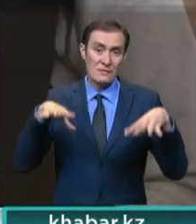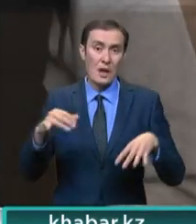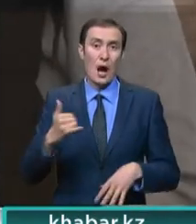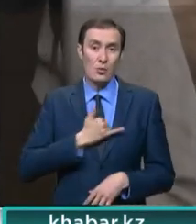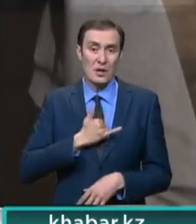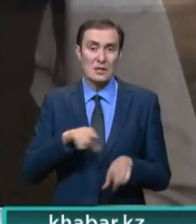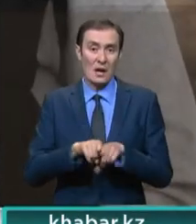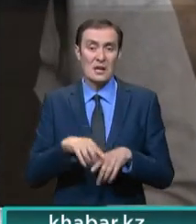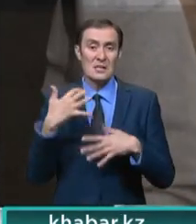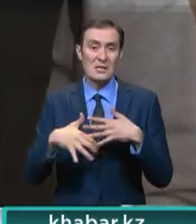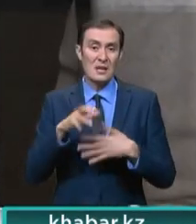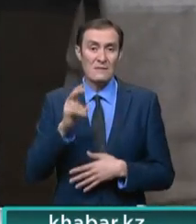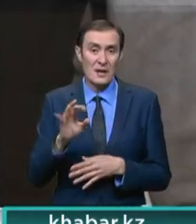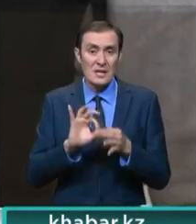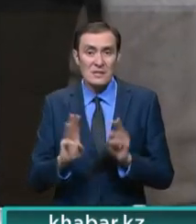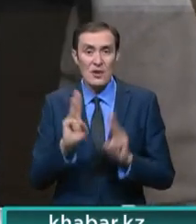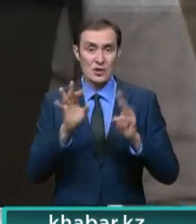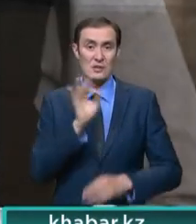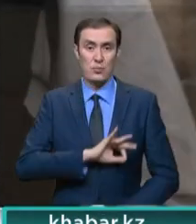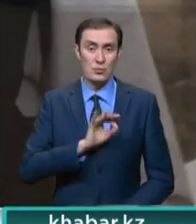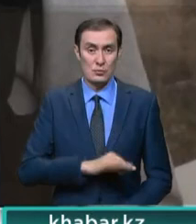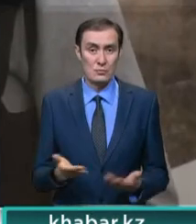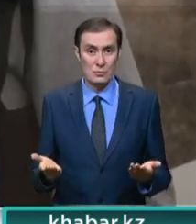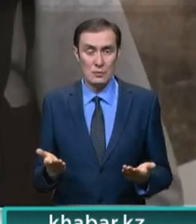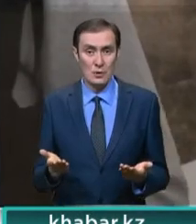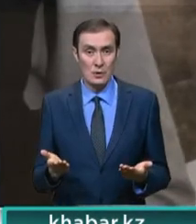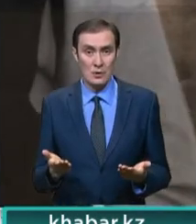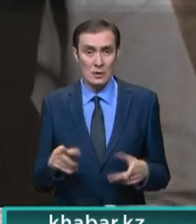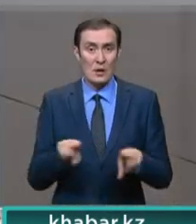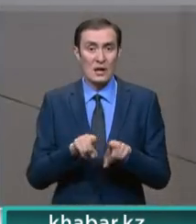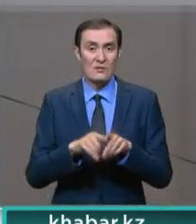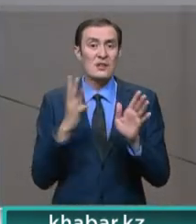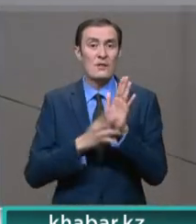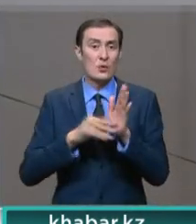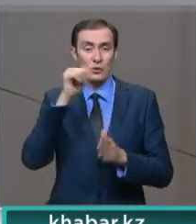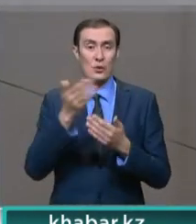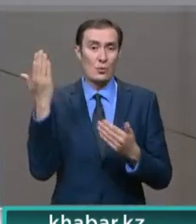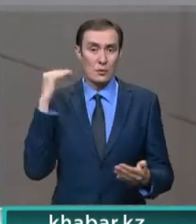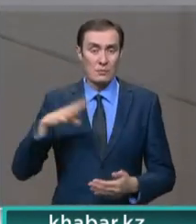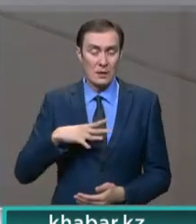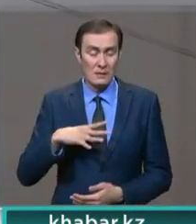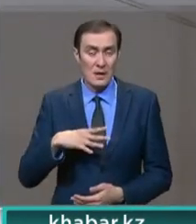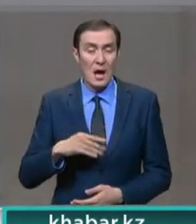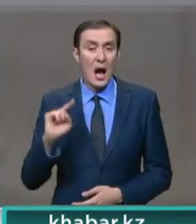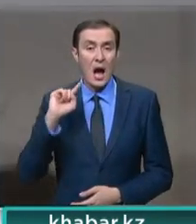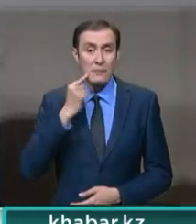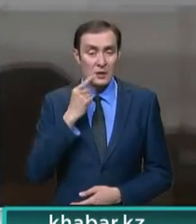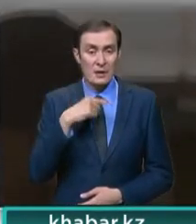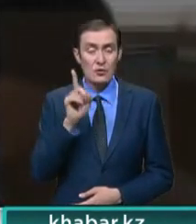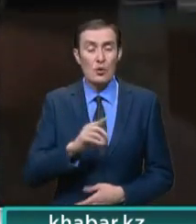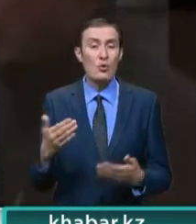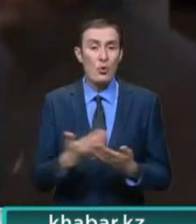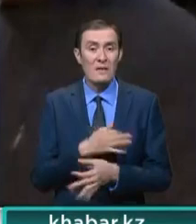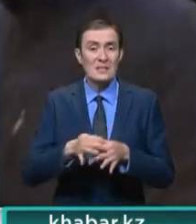как в средневековье, при свечках. Ну... как в 90-х. И вдвойне обидно, говорит сельчанин, что